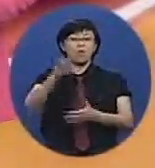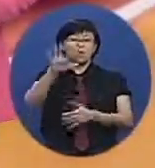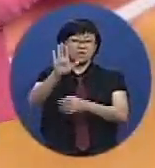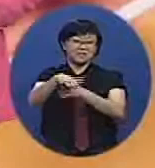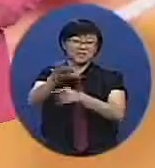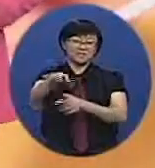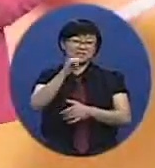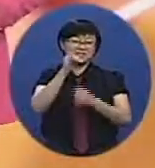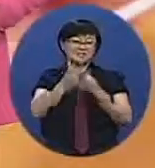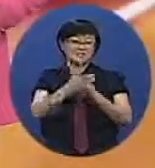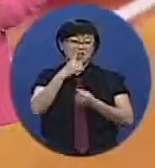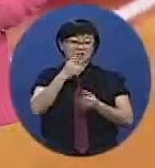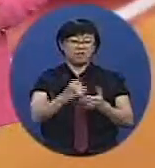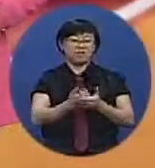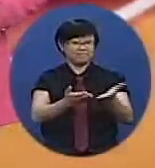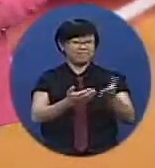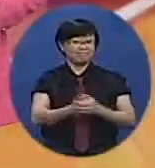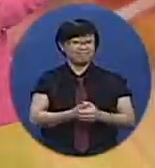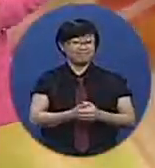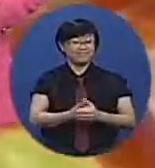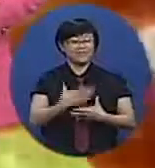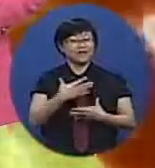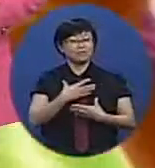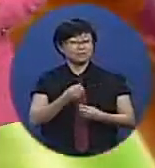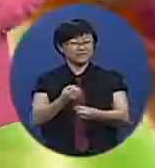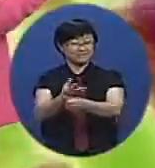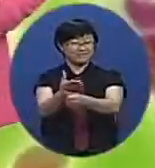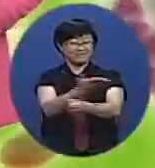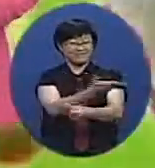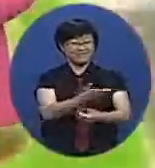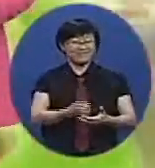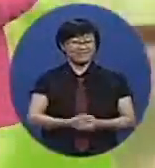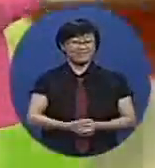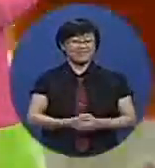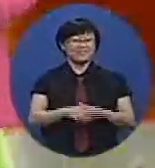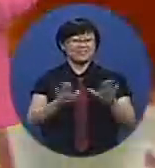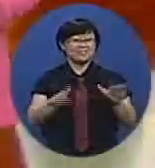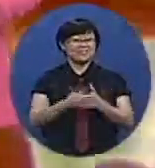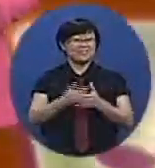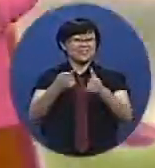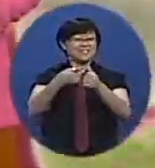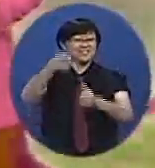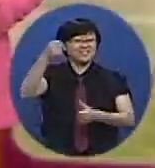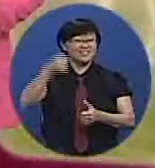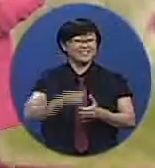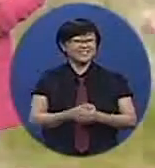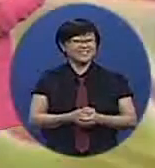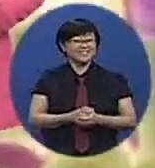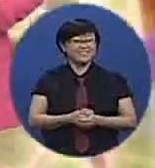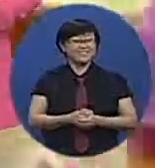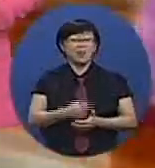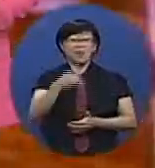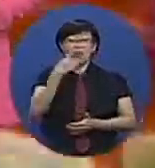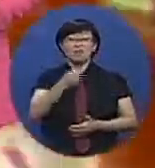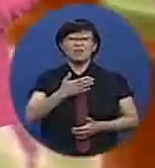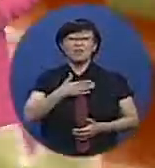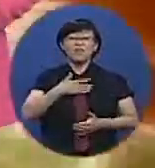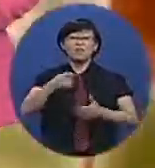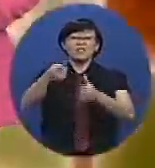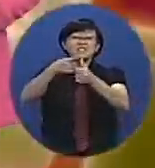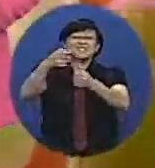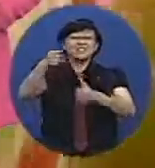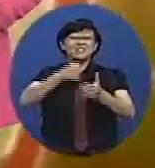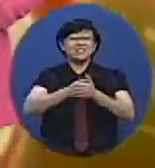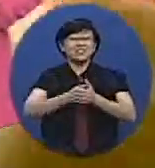고성. 자, 예. 어머님께 안부 한번 하세요. 어머님, 예. 저 오늘 1등 먹었습니다. 예. 네, 어머니 오늘 저